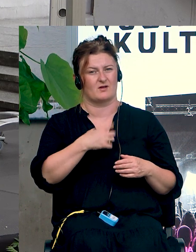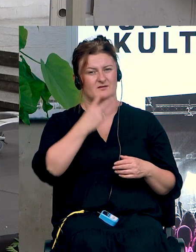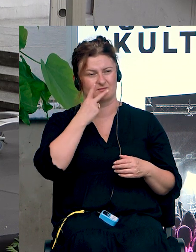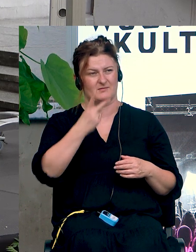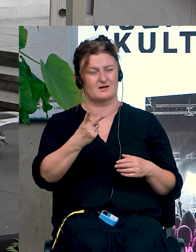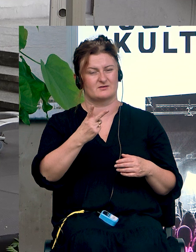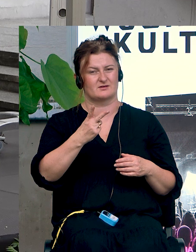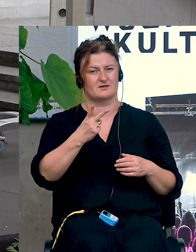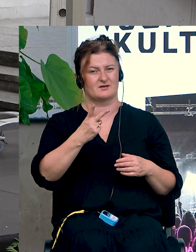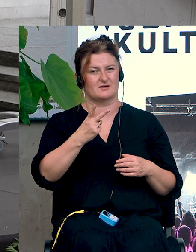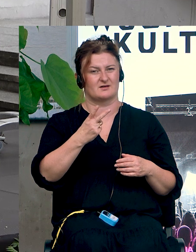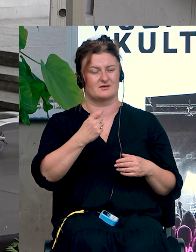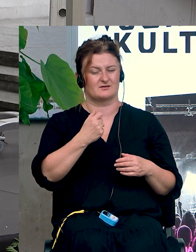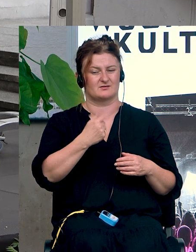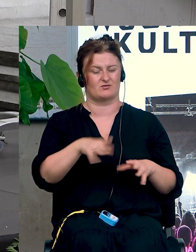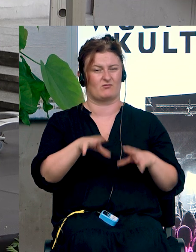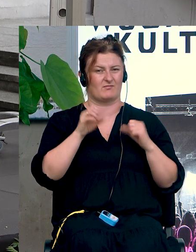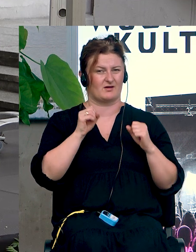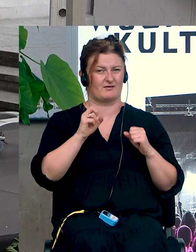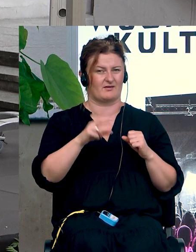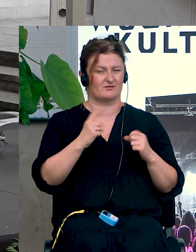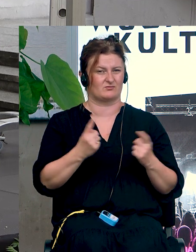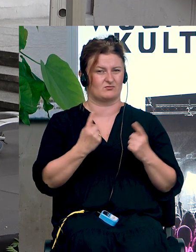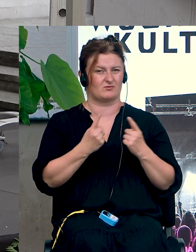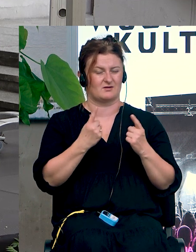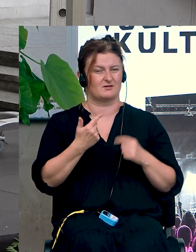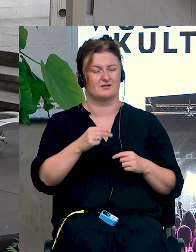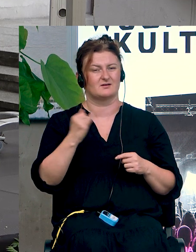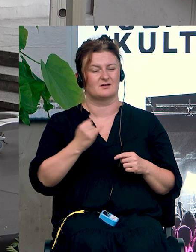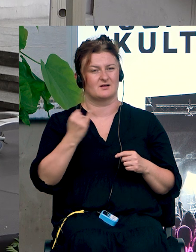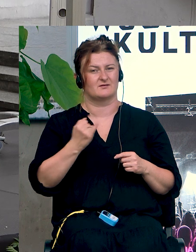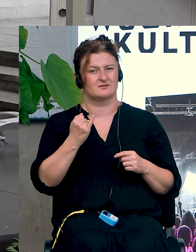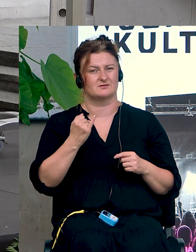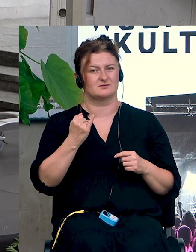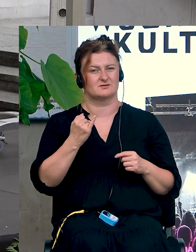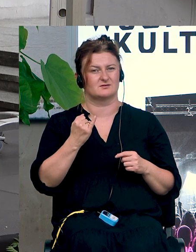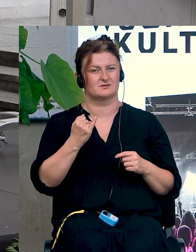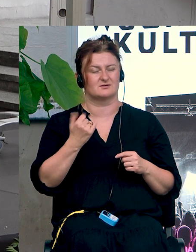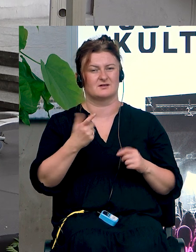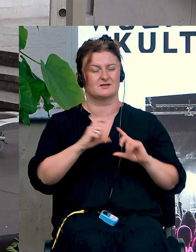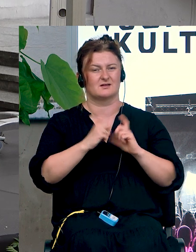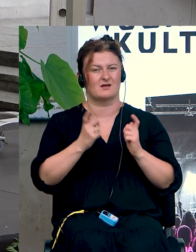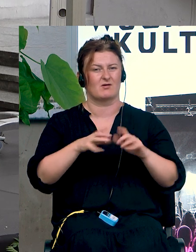такі речі, і не завжди і не вся аудиторія дає мені право про це говорити.